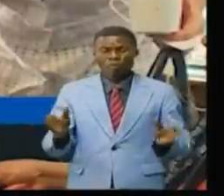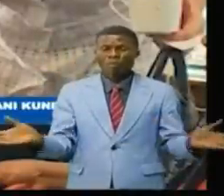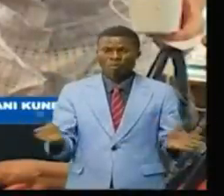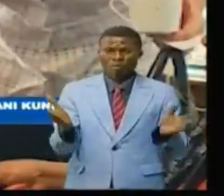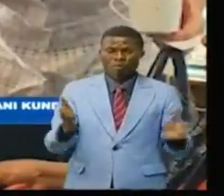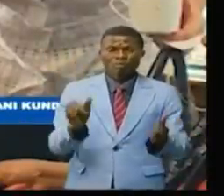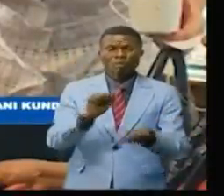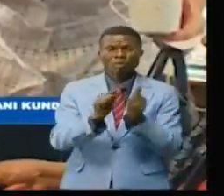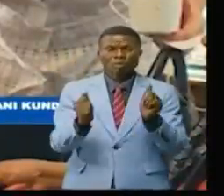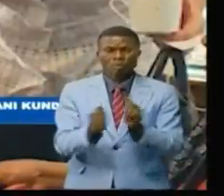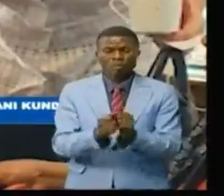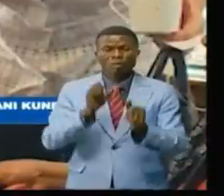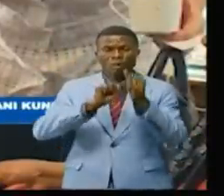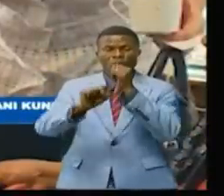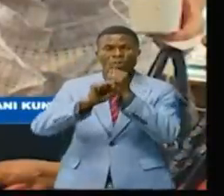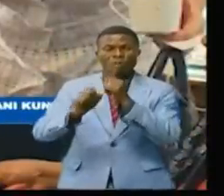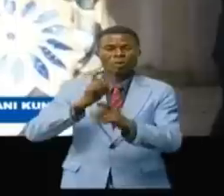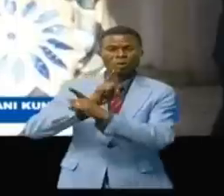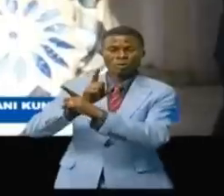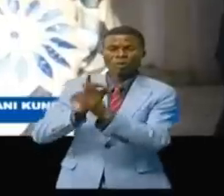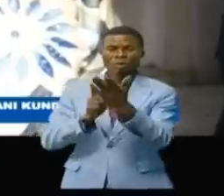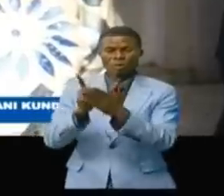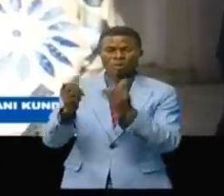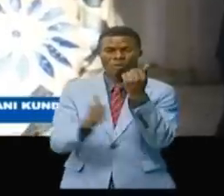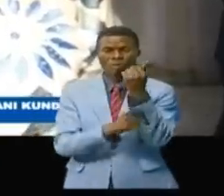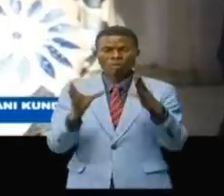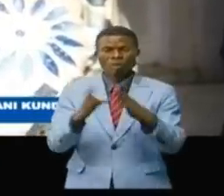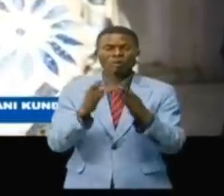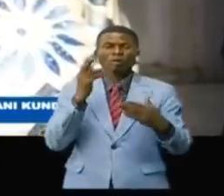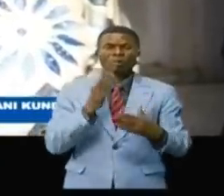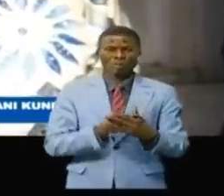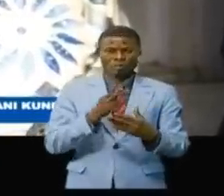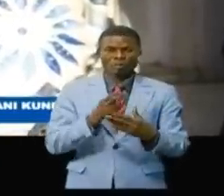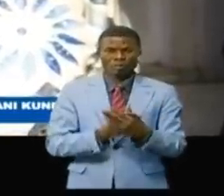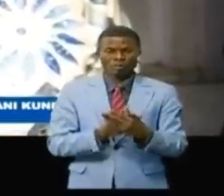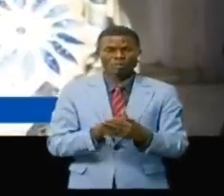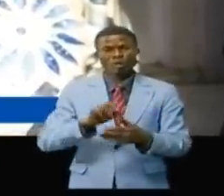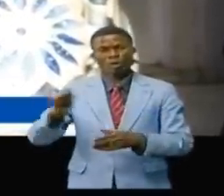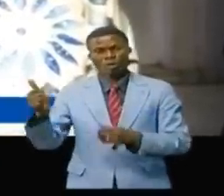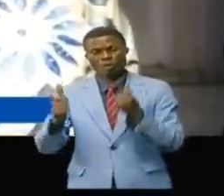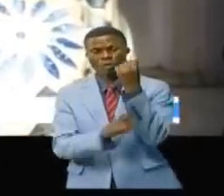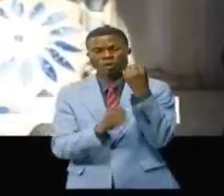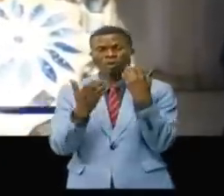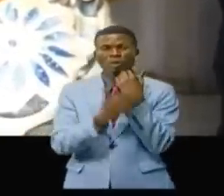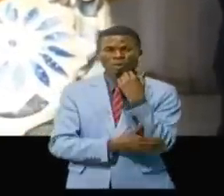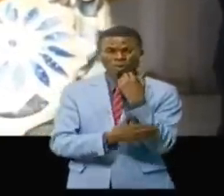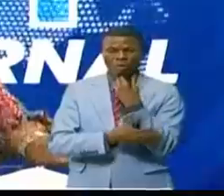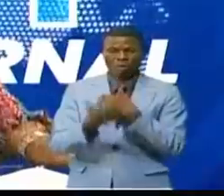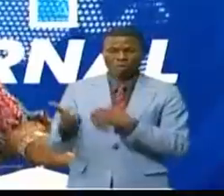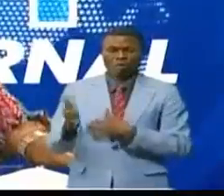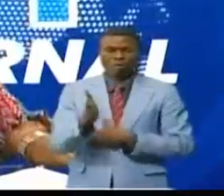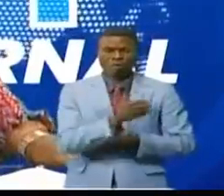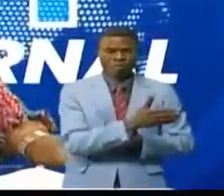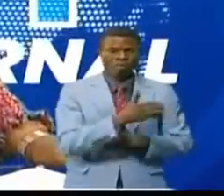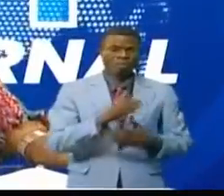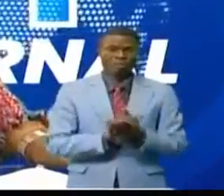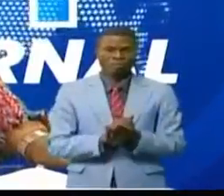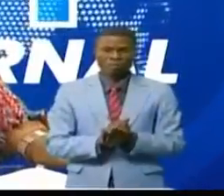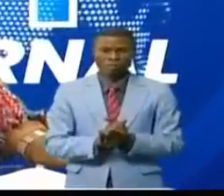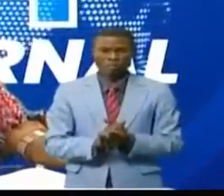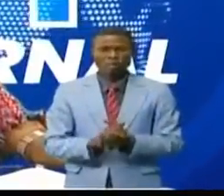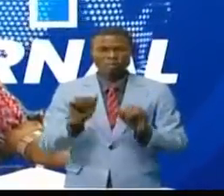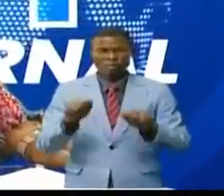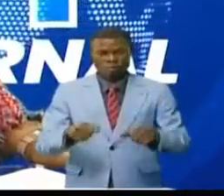renforcer la question de la promotion et protection des droits de personnes vivant avec handicap et autres personnes vulnérables. Ils